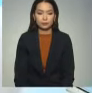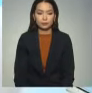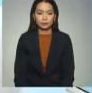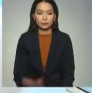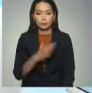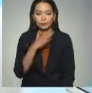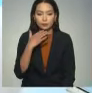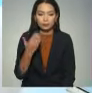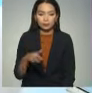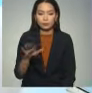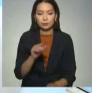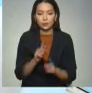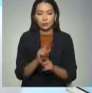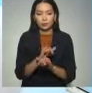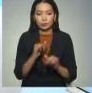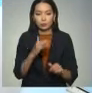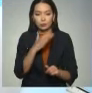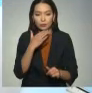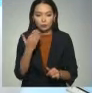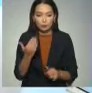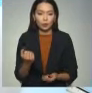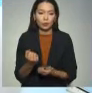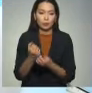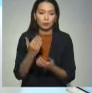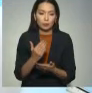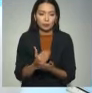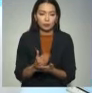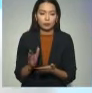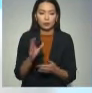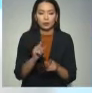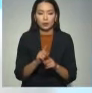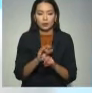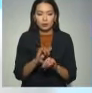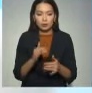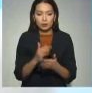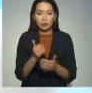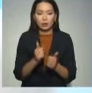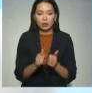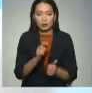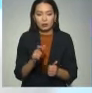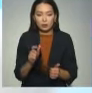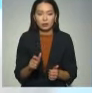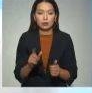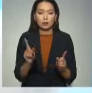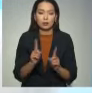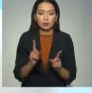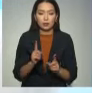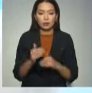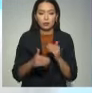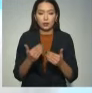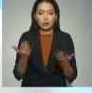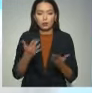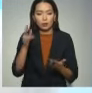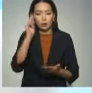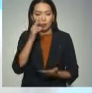көптеген өзгерістер болып жатыр, көптеген қолдаулар болып жатыр, гранттар бөлініп жатыр. Әрбір адам неге жетсем десе де, қандай білім